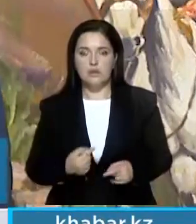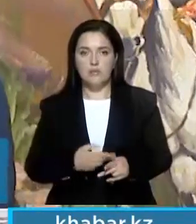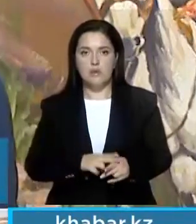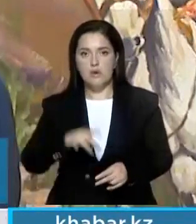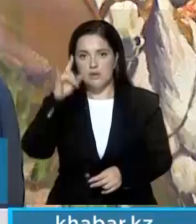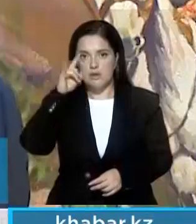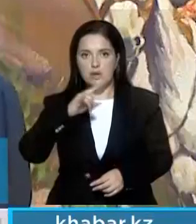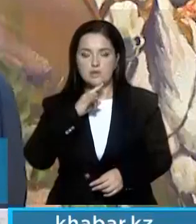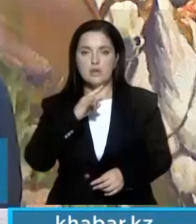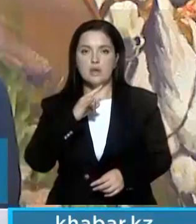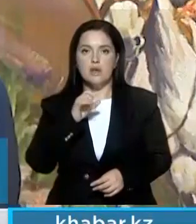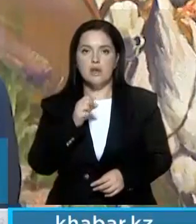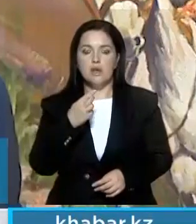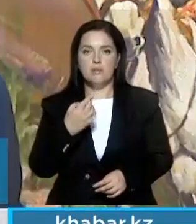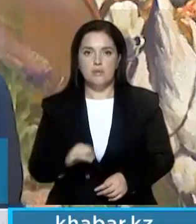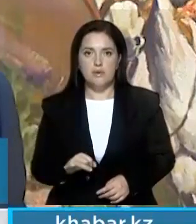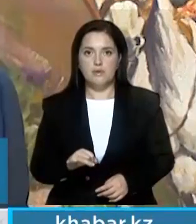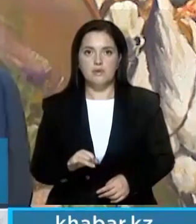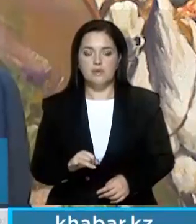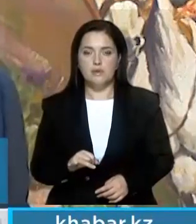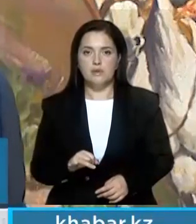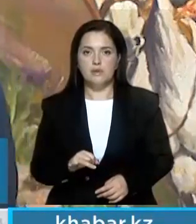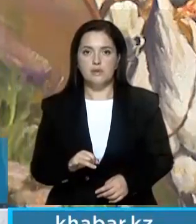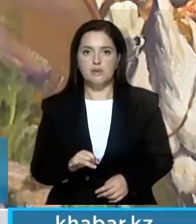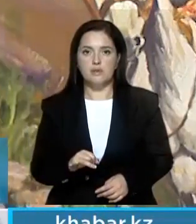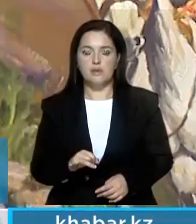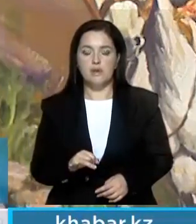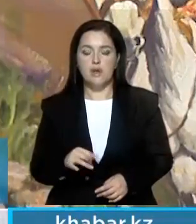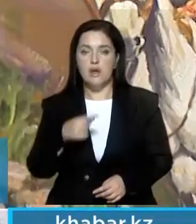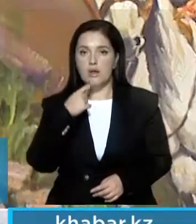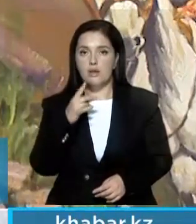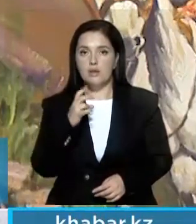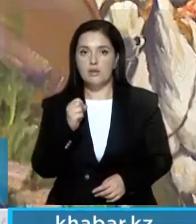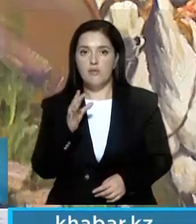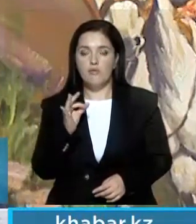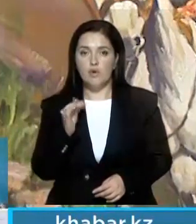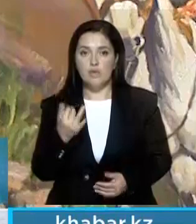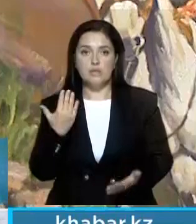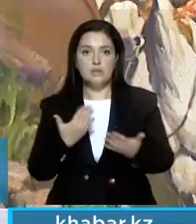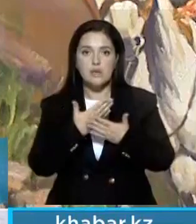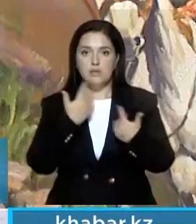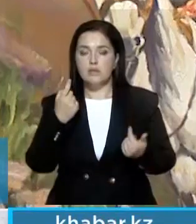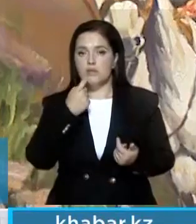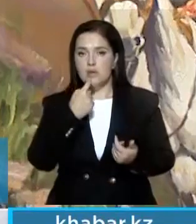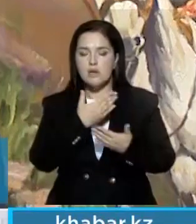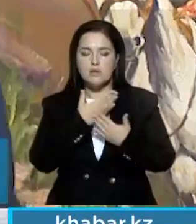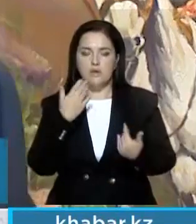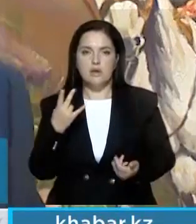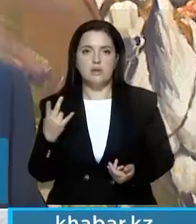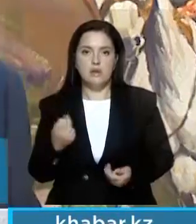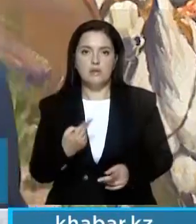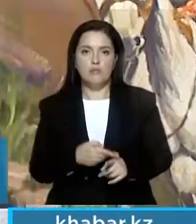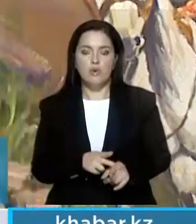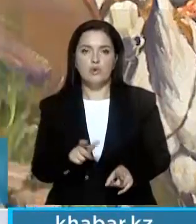казахского просветителя Абая. Алишер Наваи как-то сказал: если нету языка, нету нации. И эти